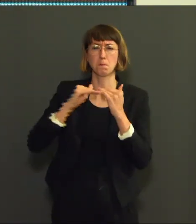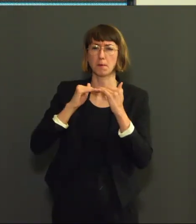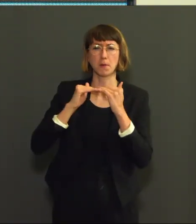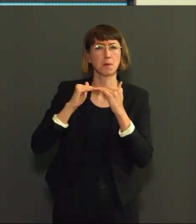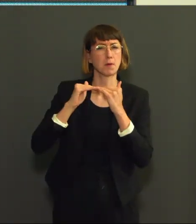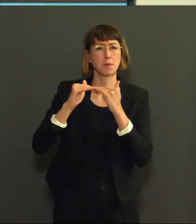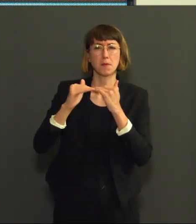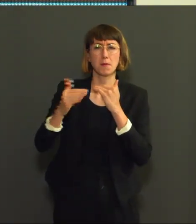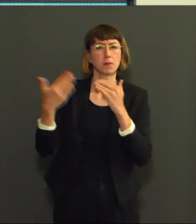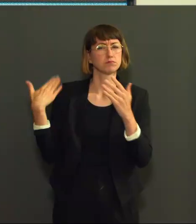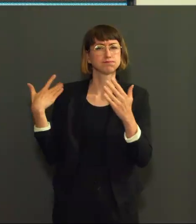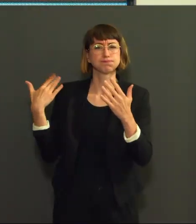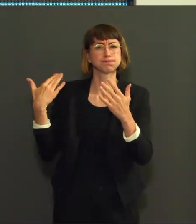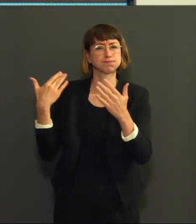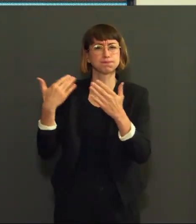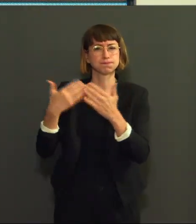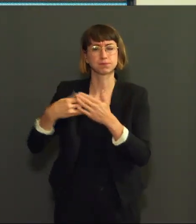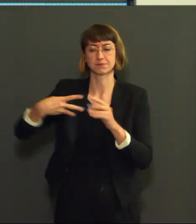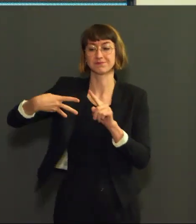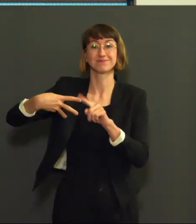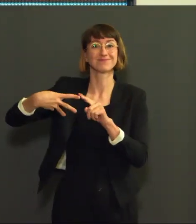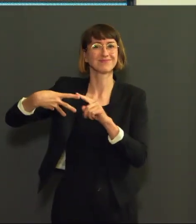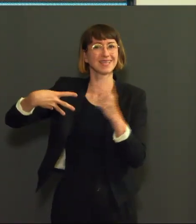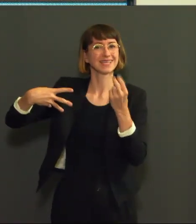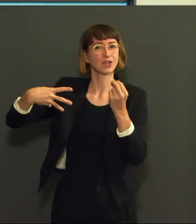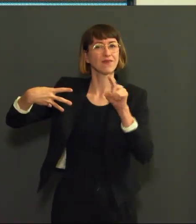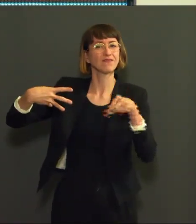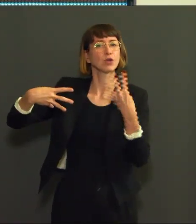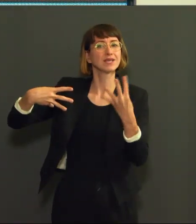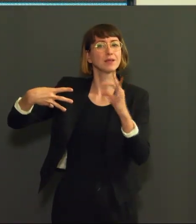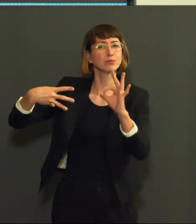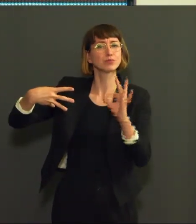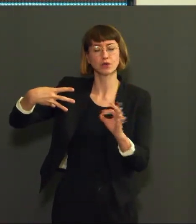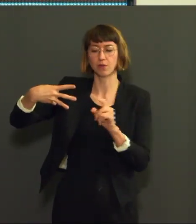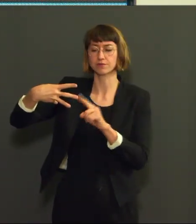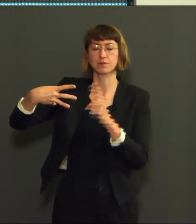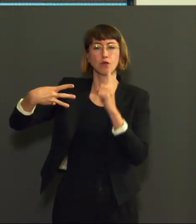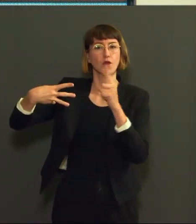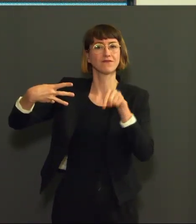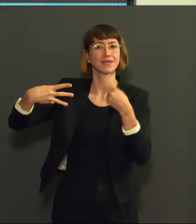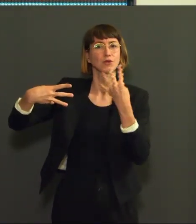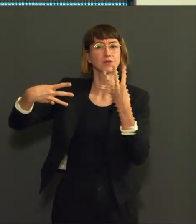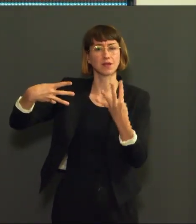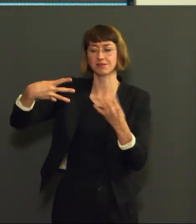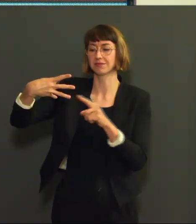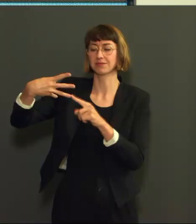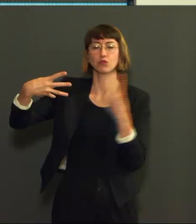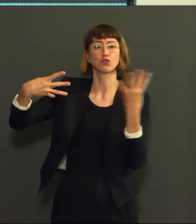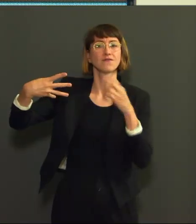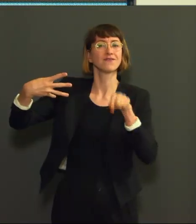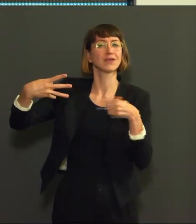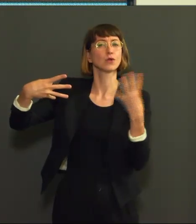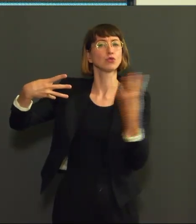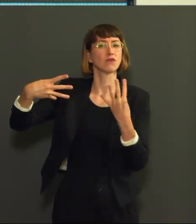bêta 1,4% et pour le variant gamma, donc le brésilien, 9,9% des